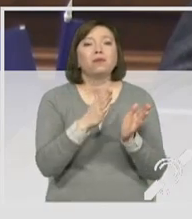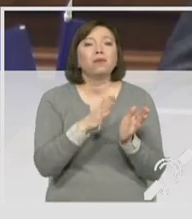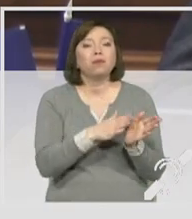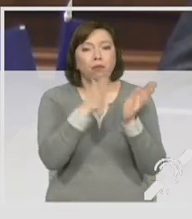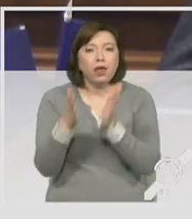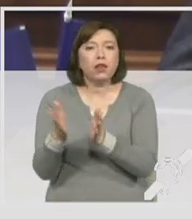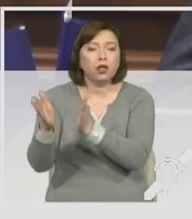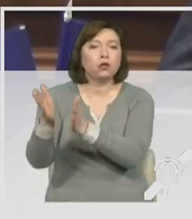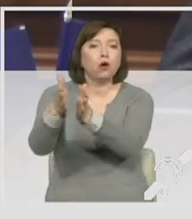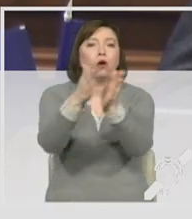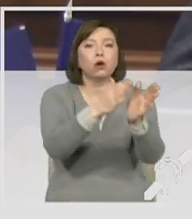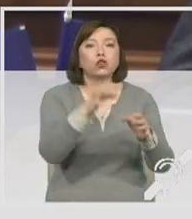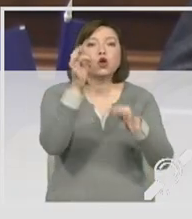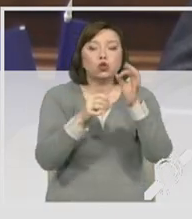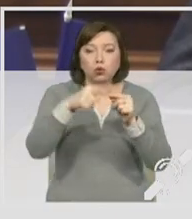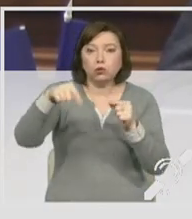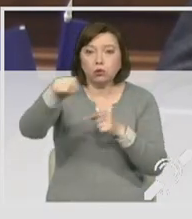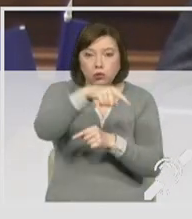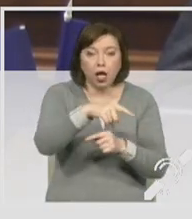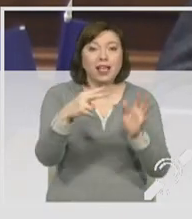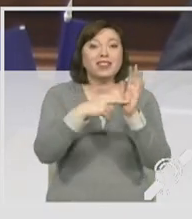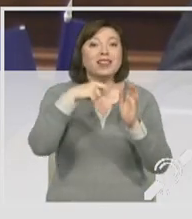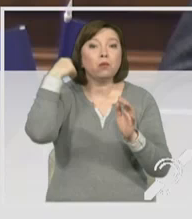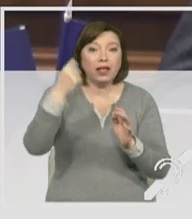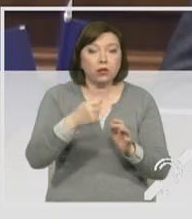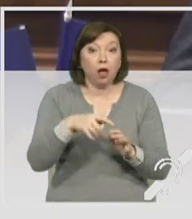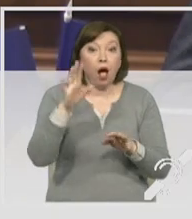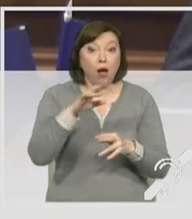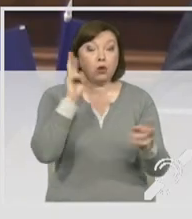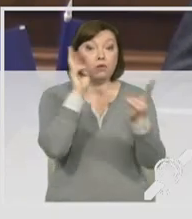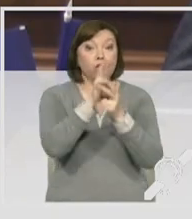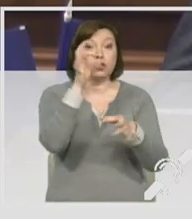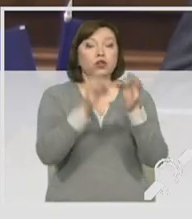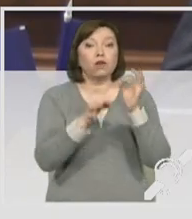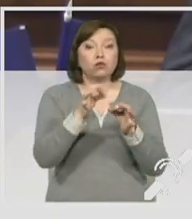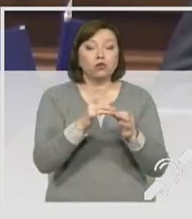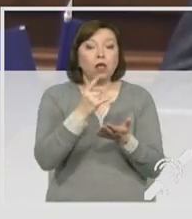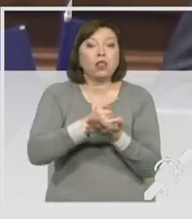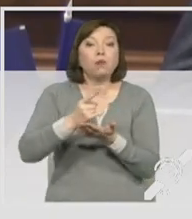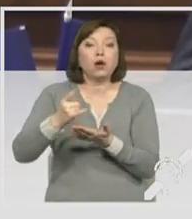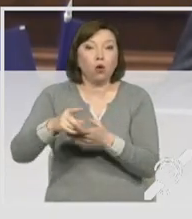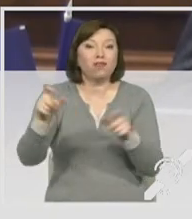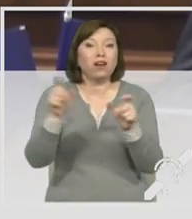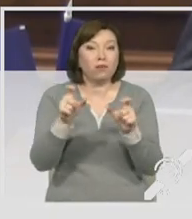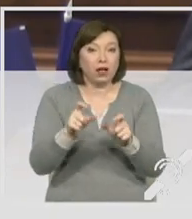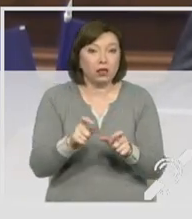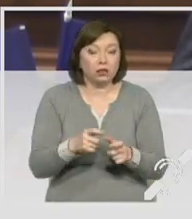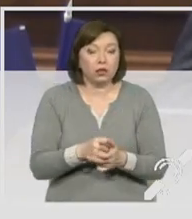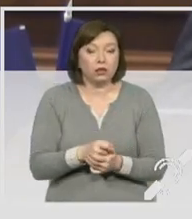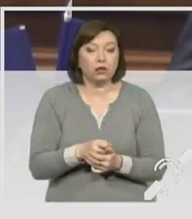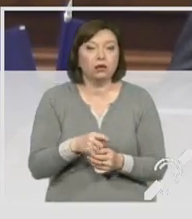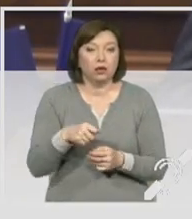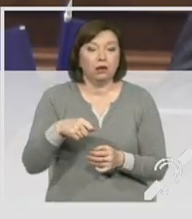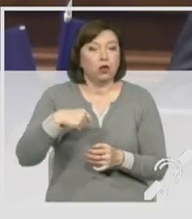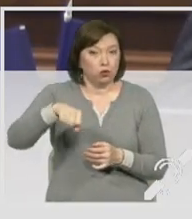cauza prin țară șapte ani de zile iar ulterior s a întâlnit cu judecătorul în parcarea unui centru comercial cos sacoșă Duty